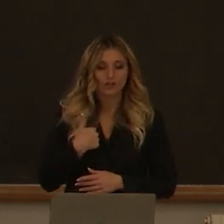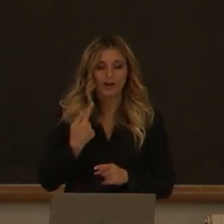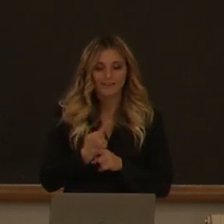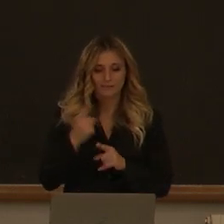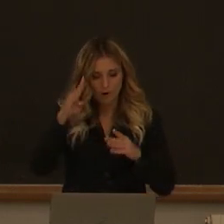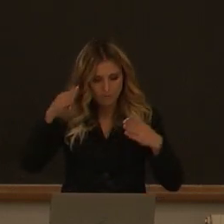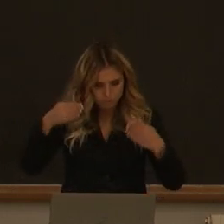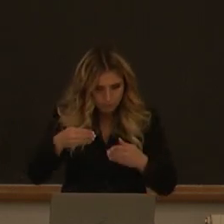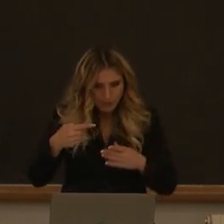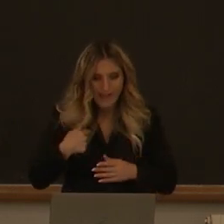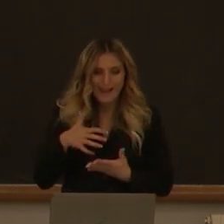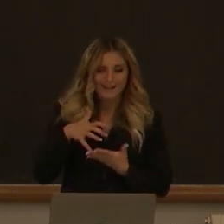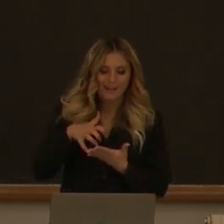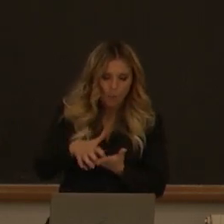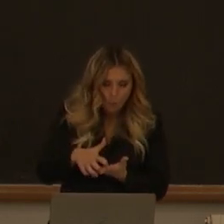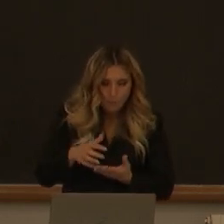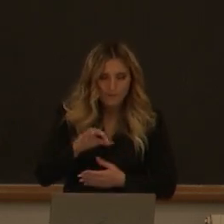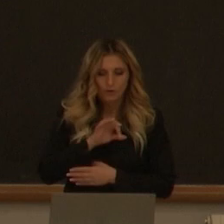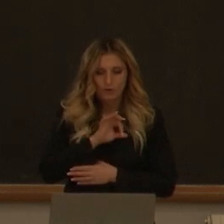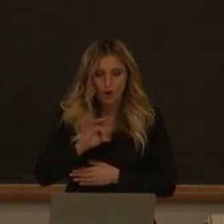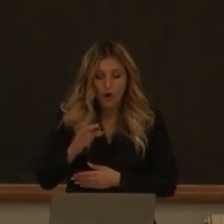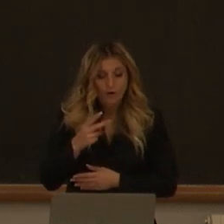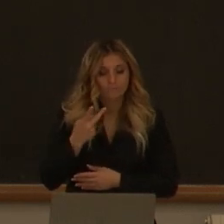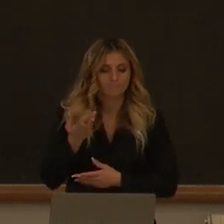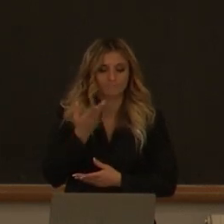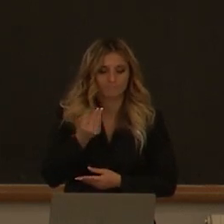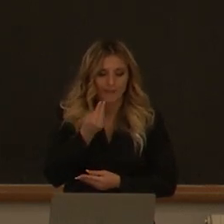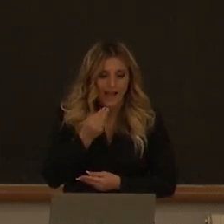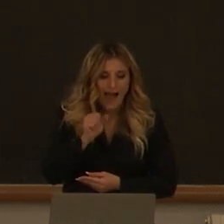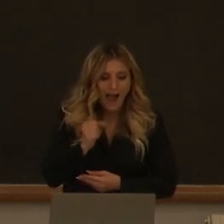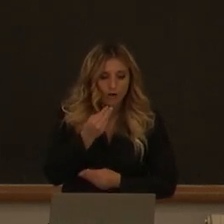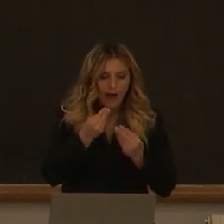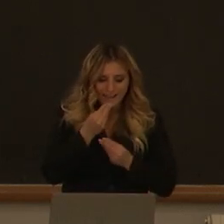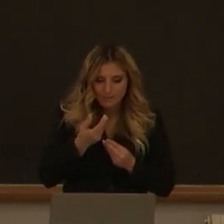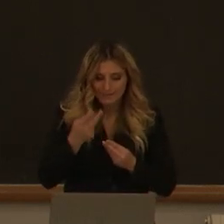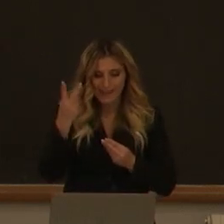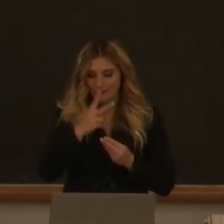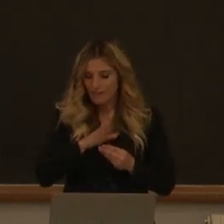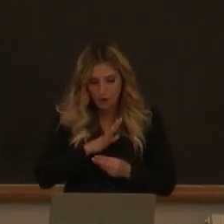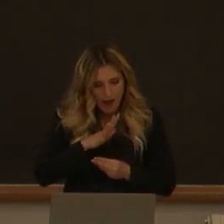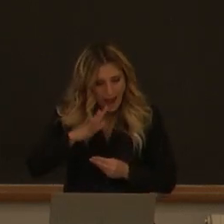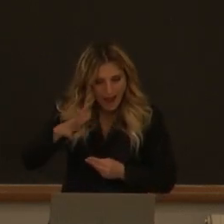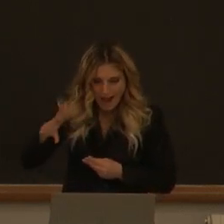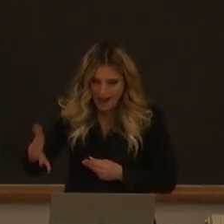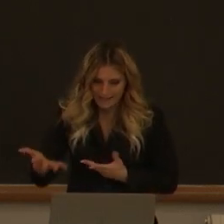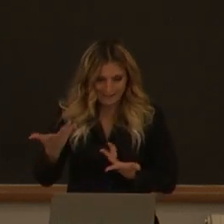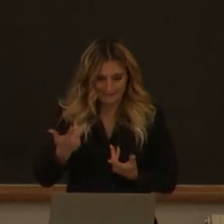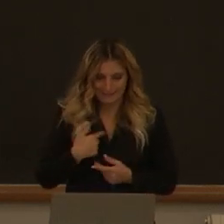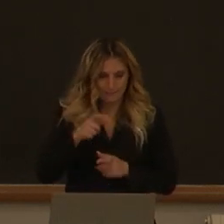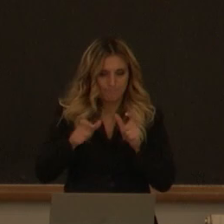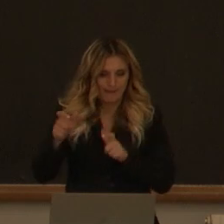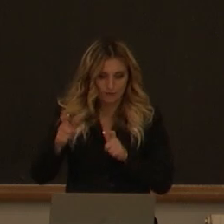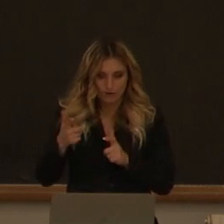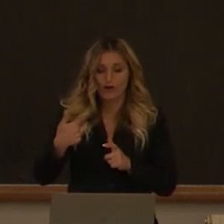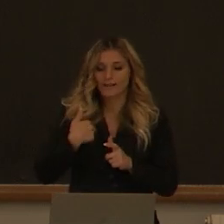di recupero di specie autoctone per le produzioni agroalimentari, sono altre ovviamente gli expertise che